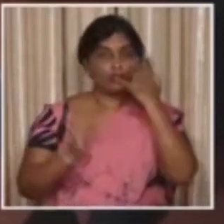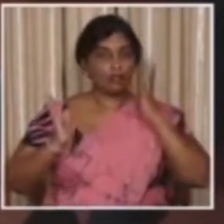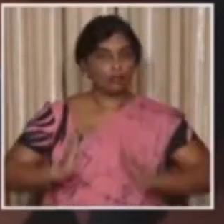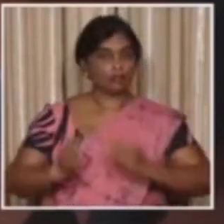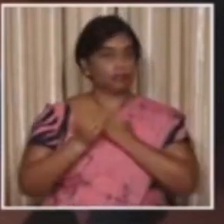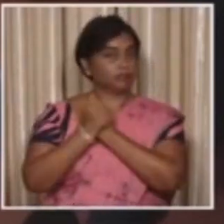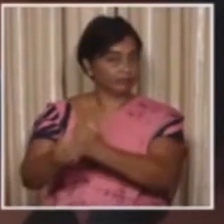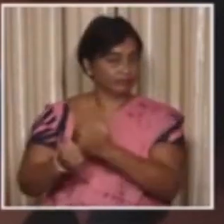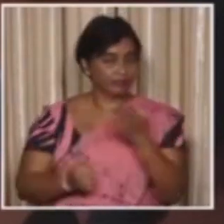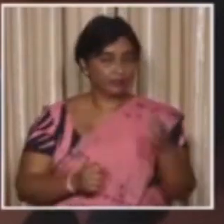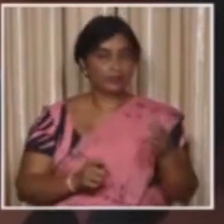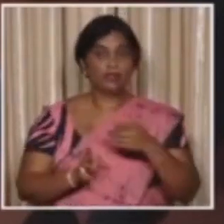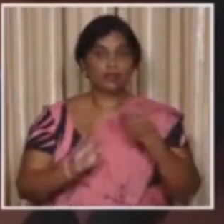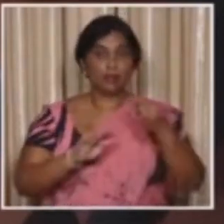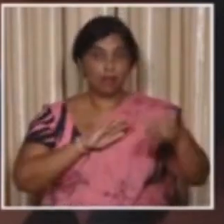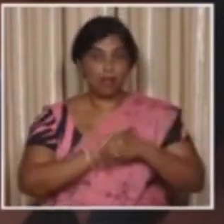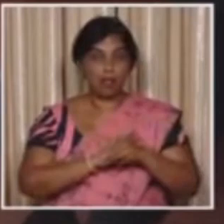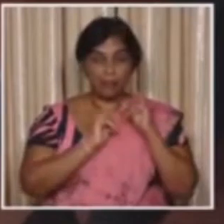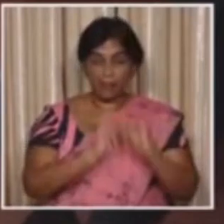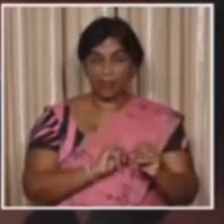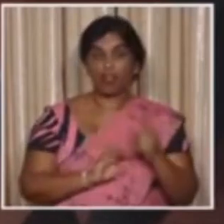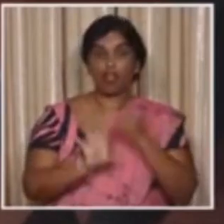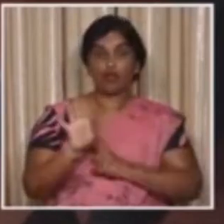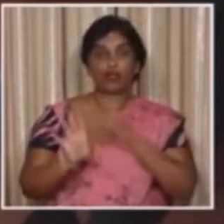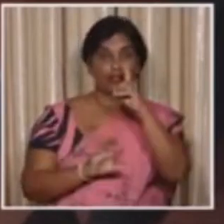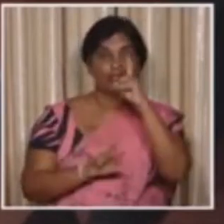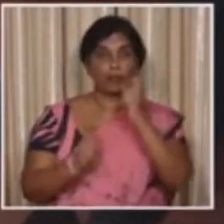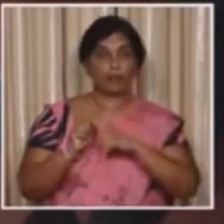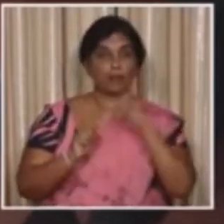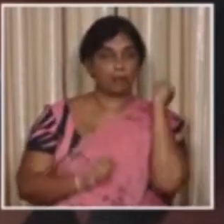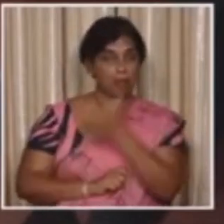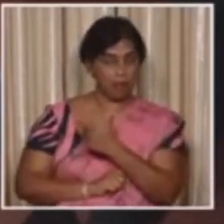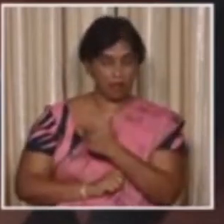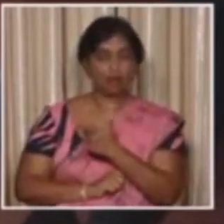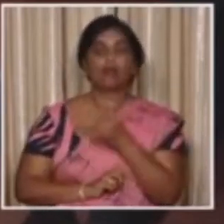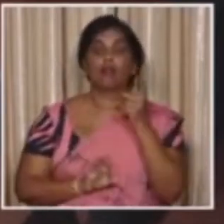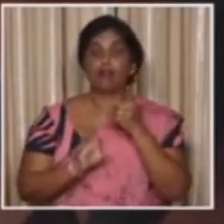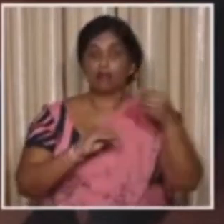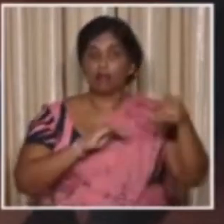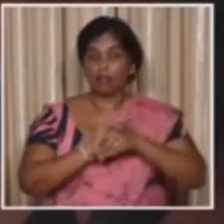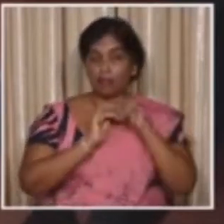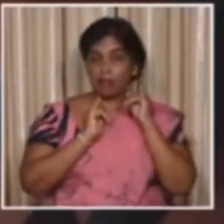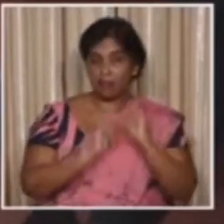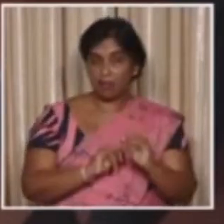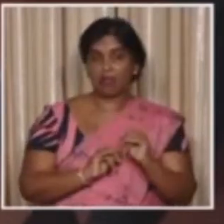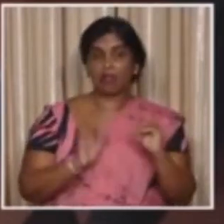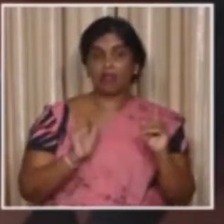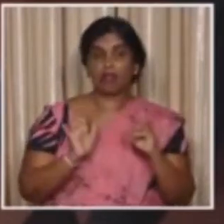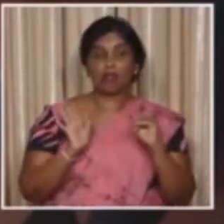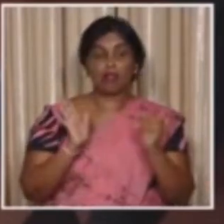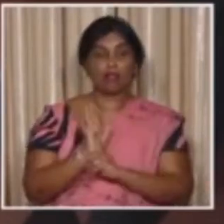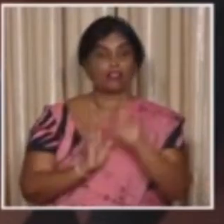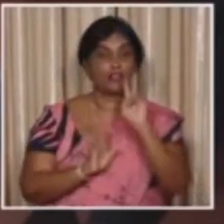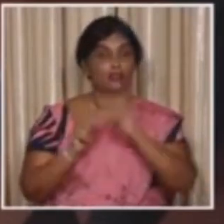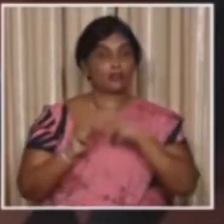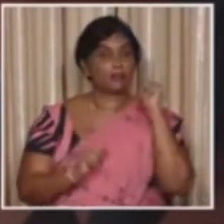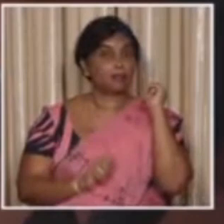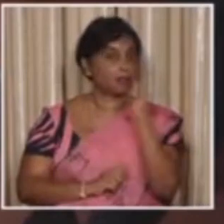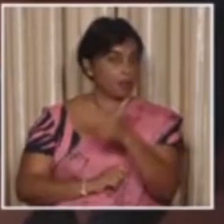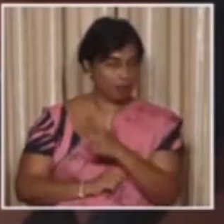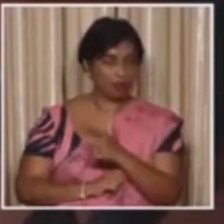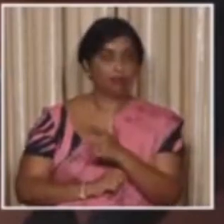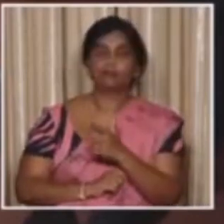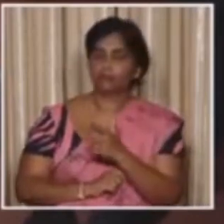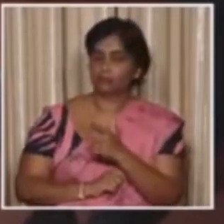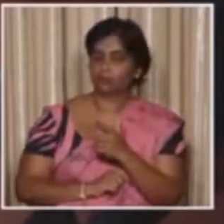බව කප්පම් ගැනීම වරදට අවුරුදු 2කමාරක දඩයක් නියම කර බව කප්පම් ගැනීම වරදට ලක්ෂ 20ක දඩයක් නියම